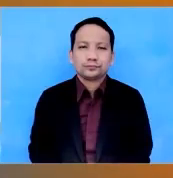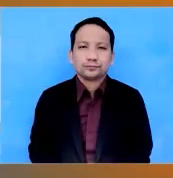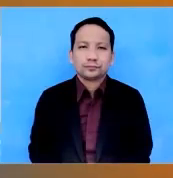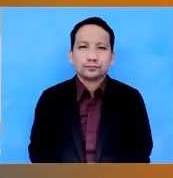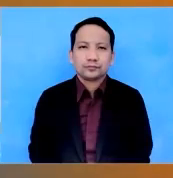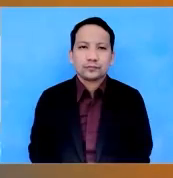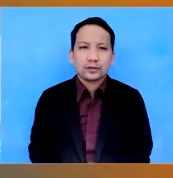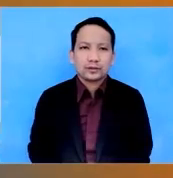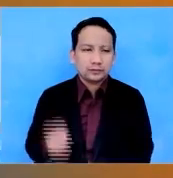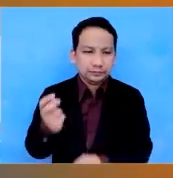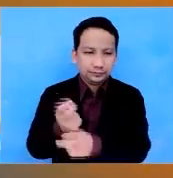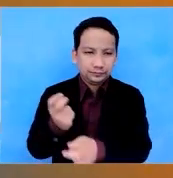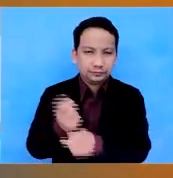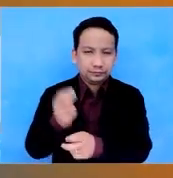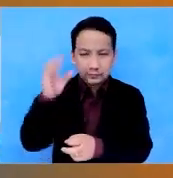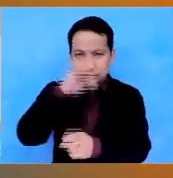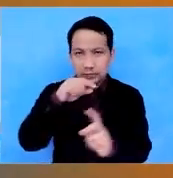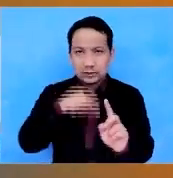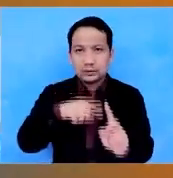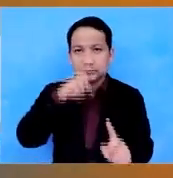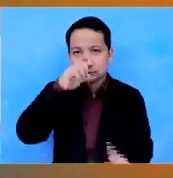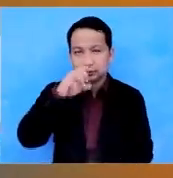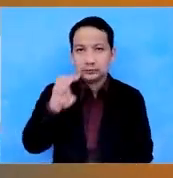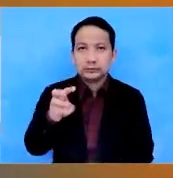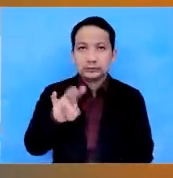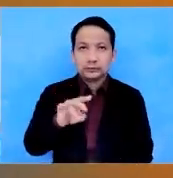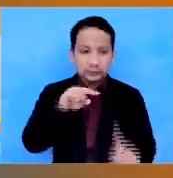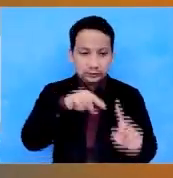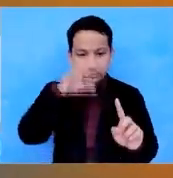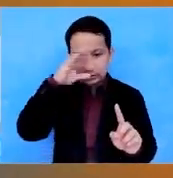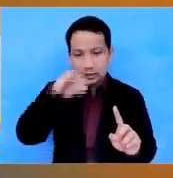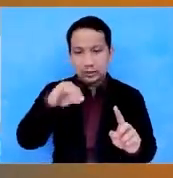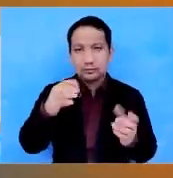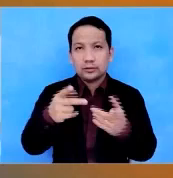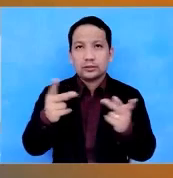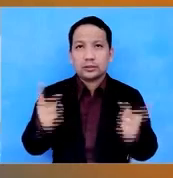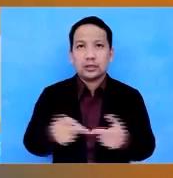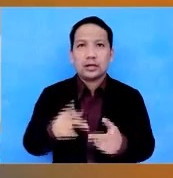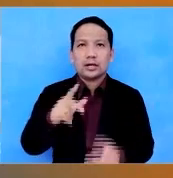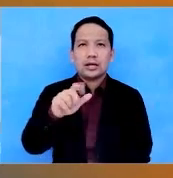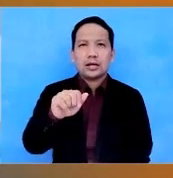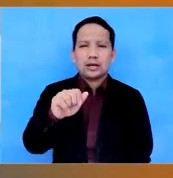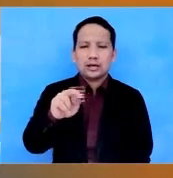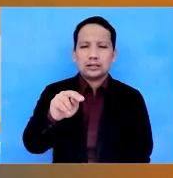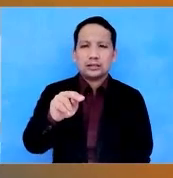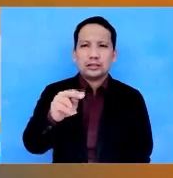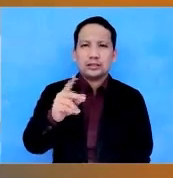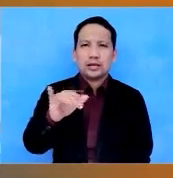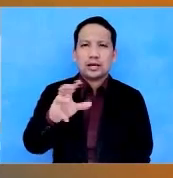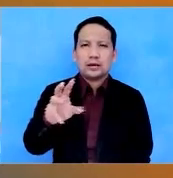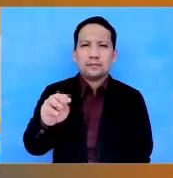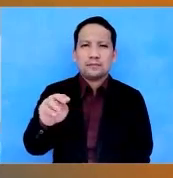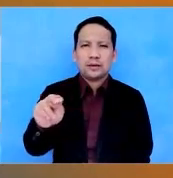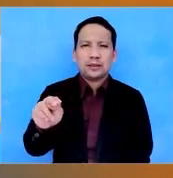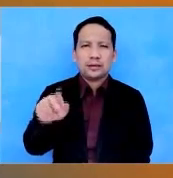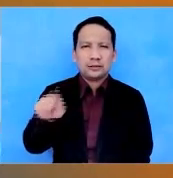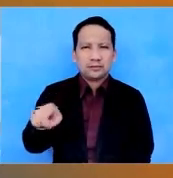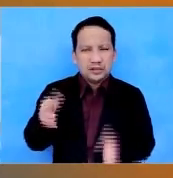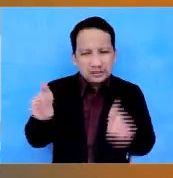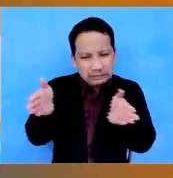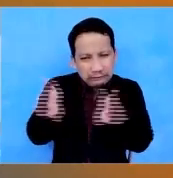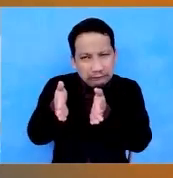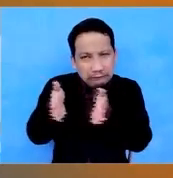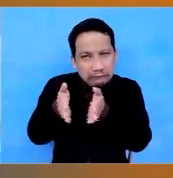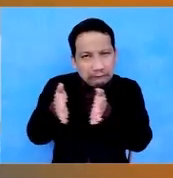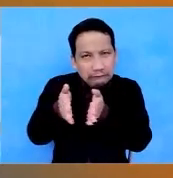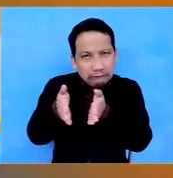Pahirapan naman ang pagsagip sa 77-anyos na lalaking ito sa lungsod naman ng Adyaman. Makipot lamang espasyong ginagalawan ng mga